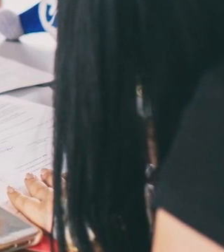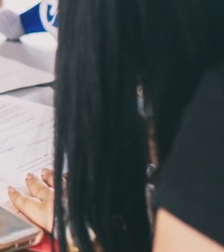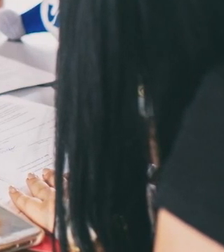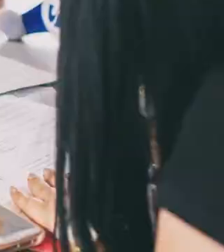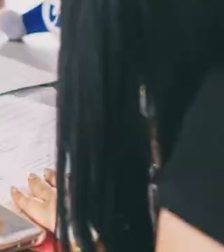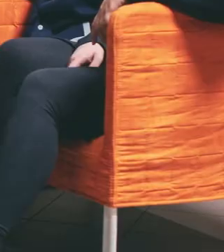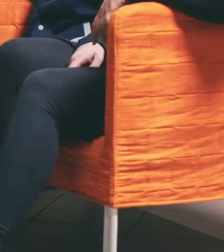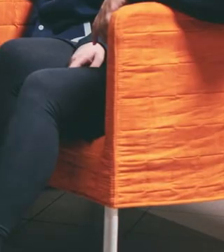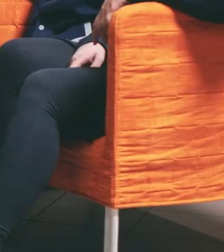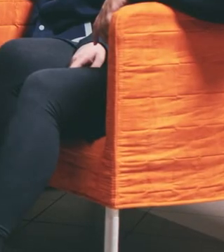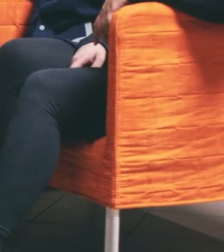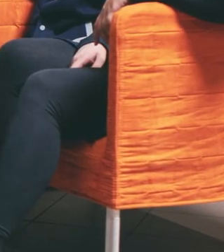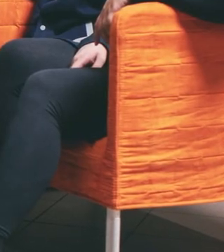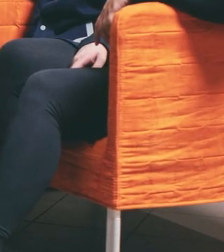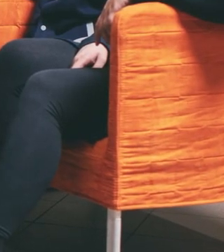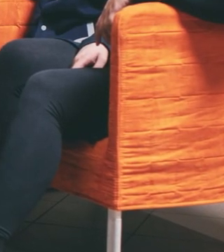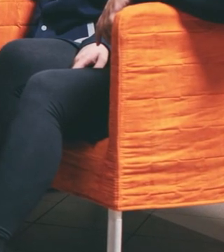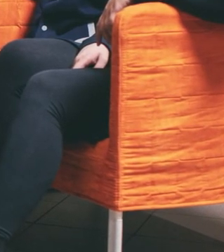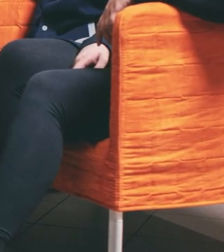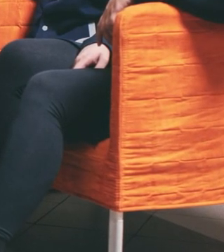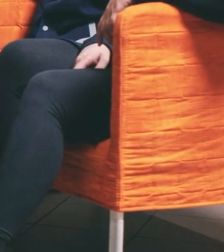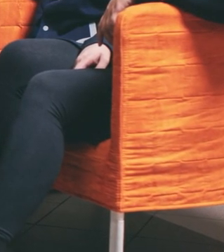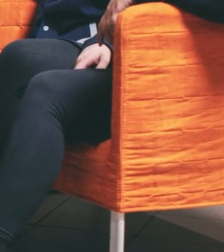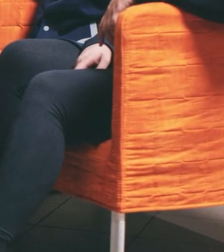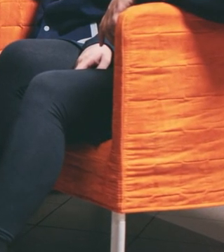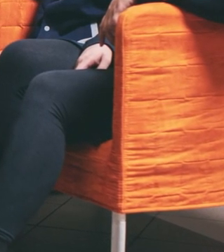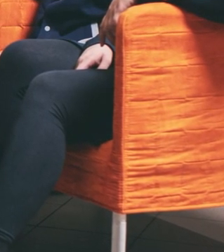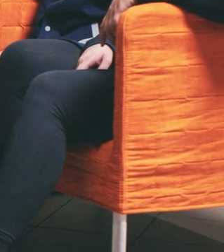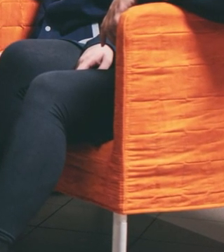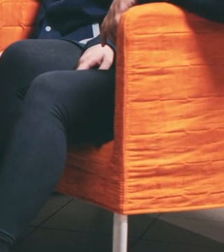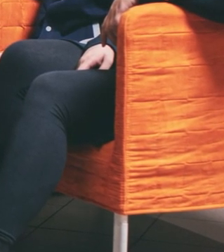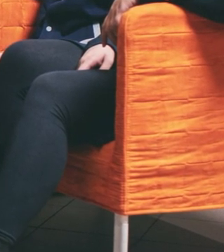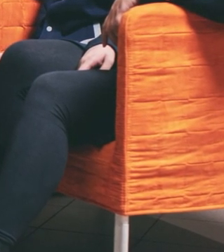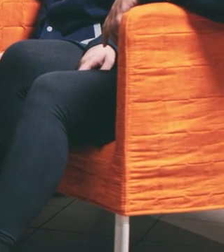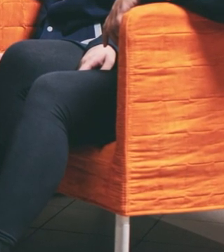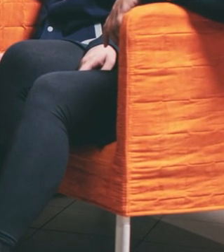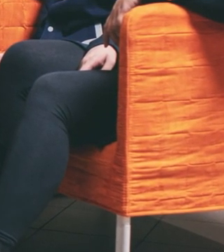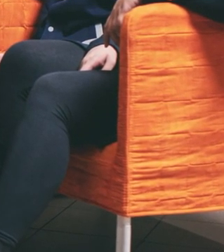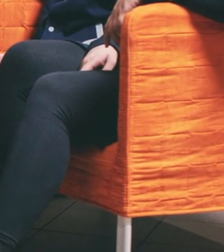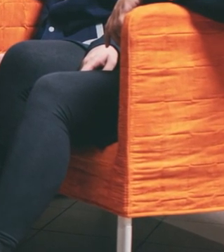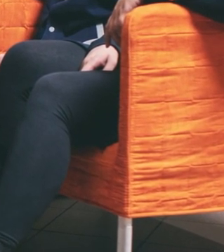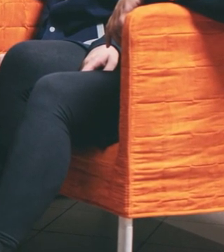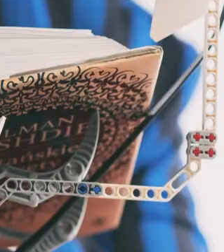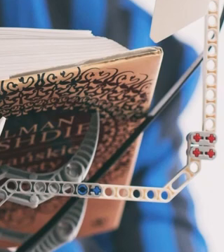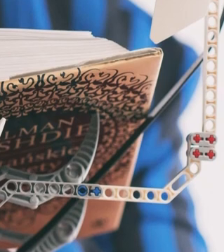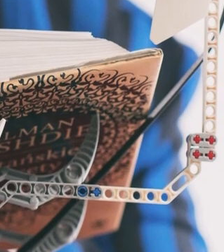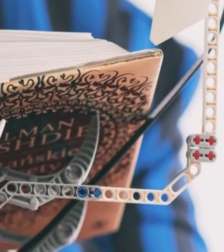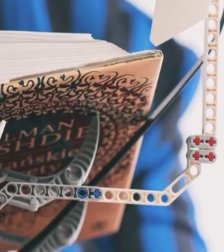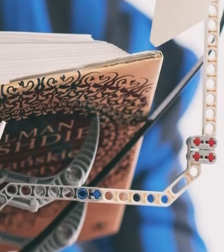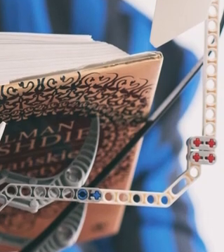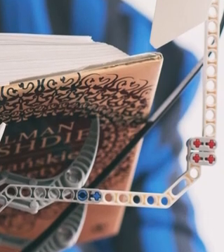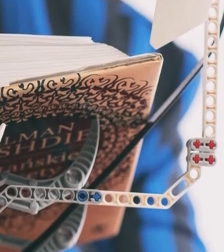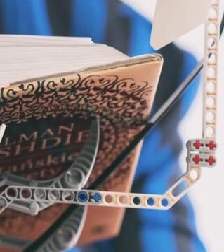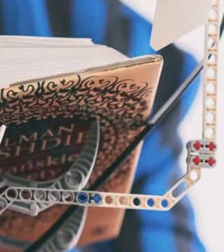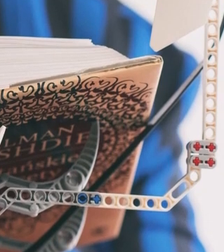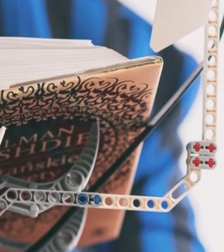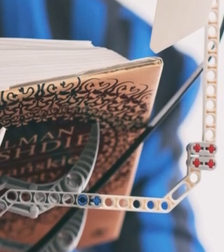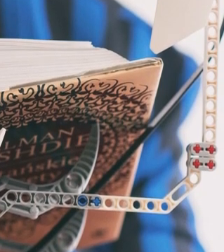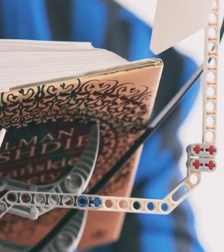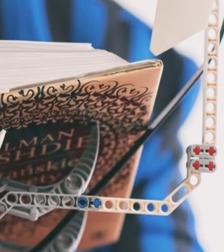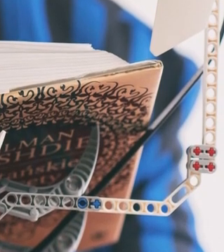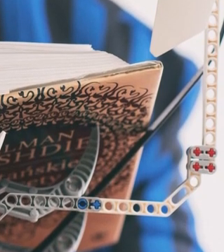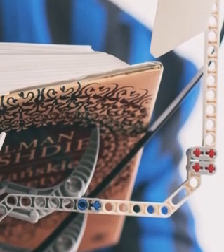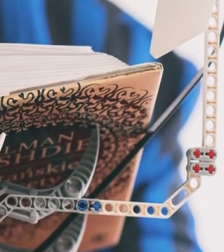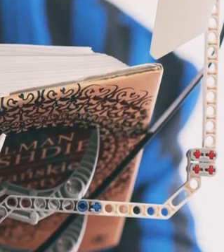zgłosić. Ostatnią rzeczą, którą rzeczywiście bardzo polecam w przypadku, jeżeli aktywnie poszukujemy pracy, jest udział w mobilnych targach